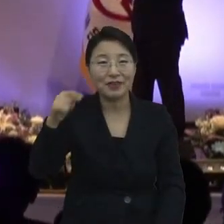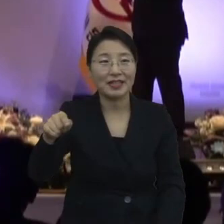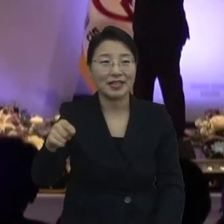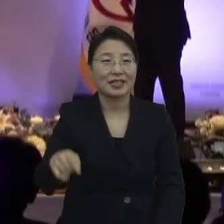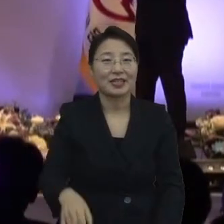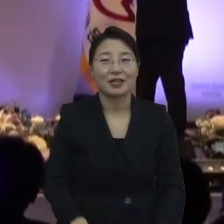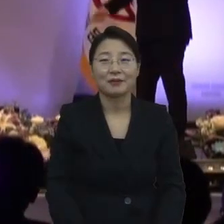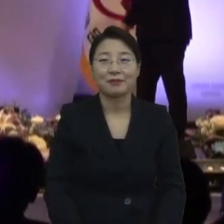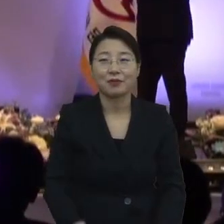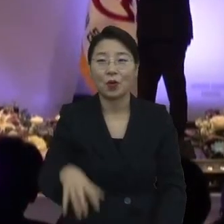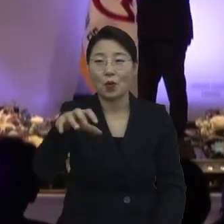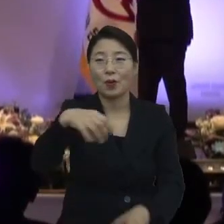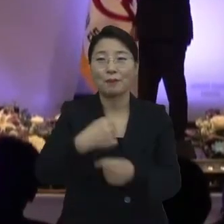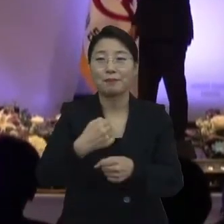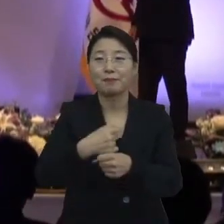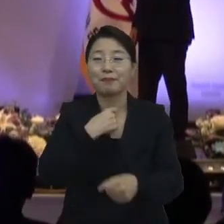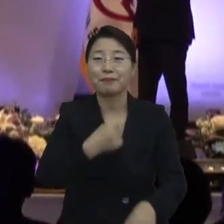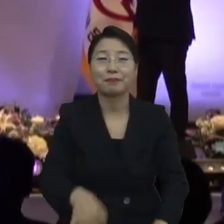지금 보고 계시고요.